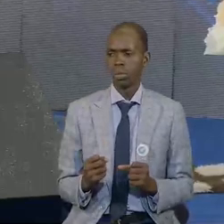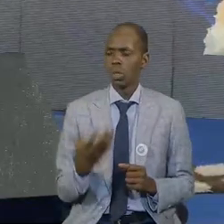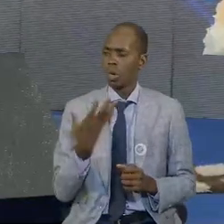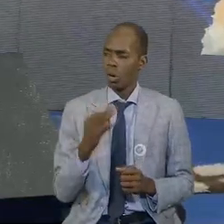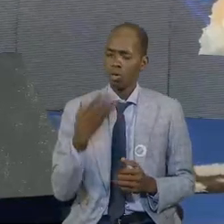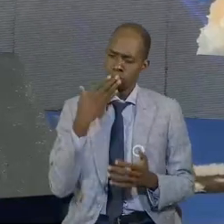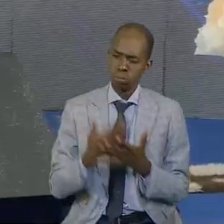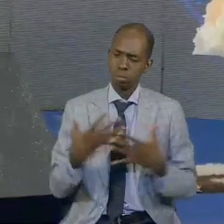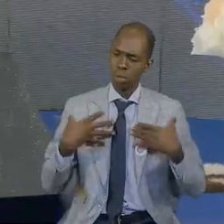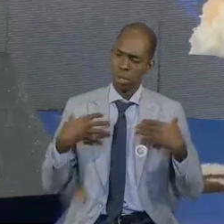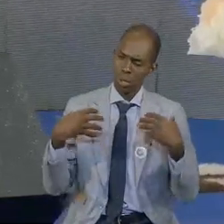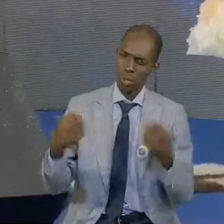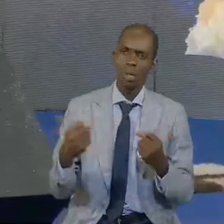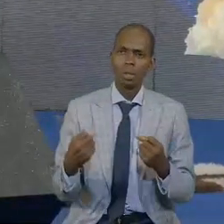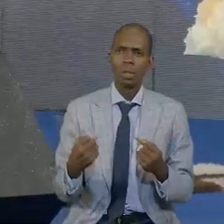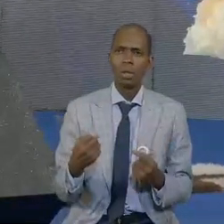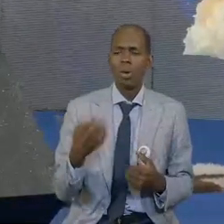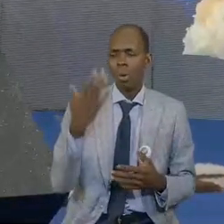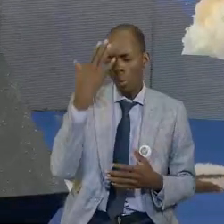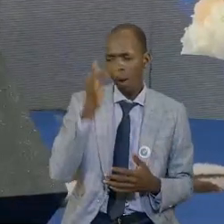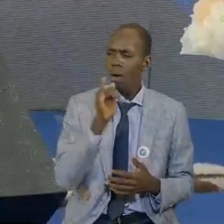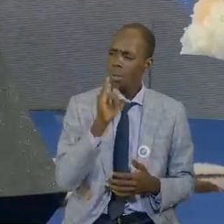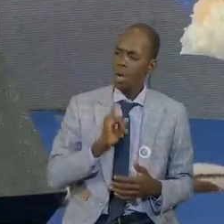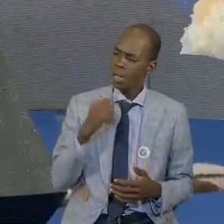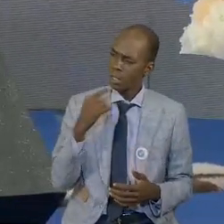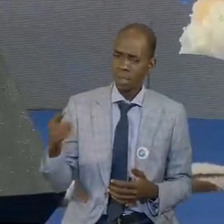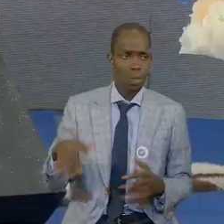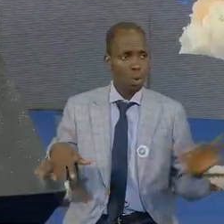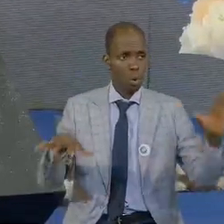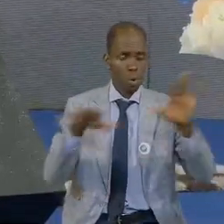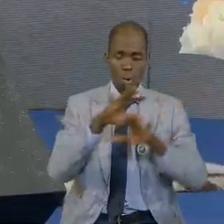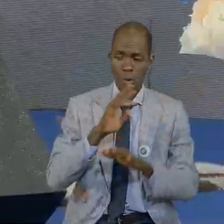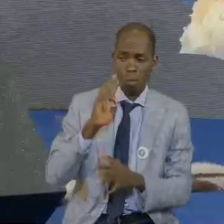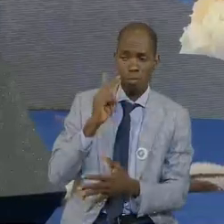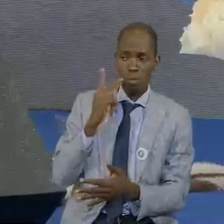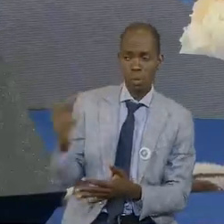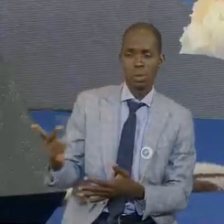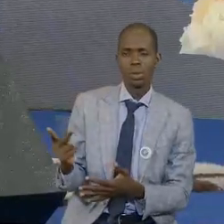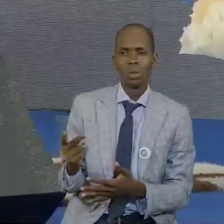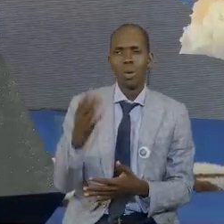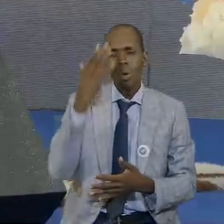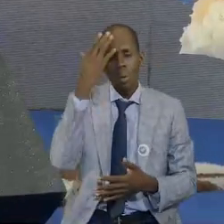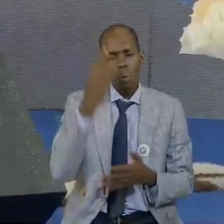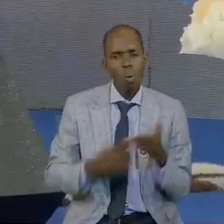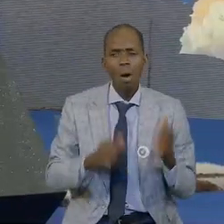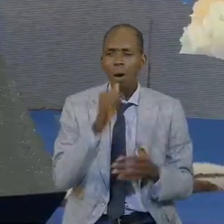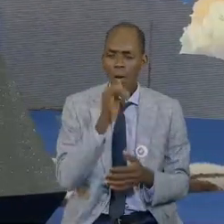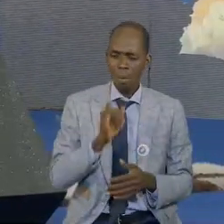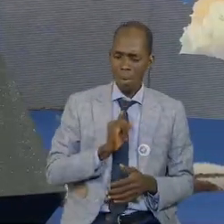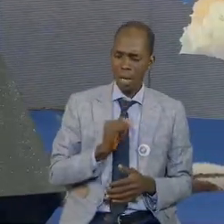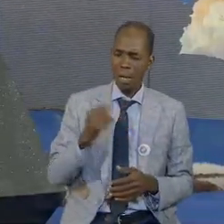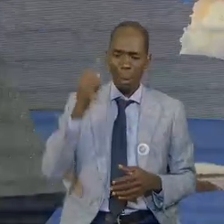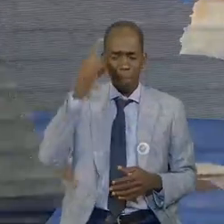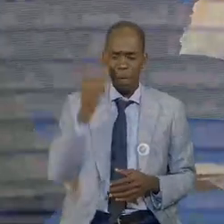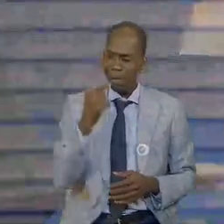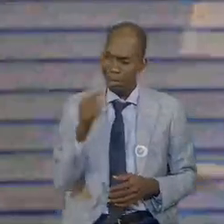What am I telling you? Qu'est-ce que je te dis? In the midst of all Israel, au milieu de tout Israël. What am I telling you? Qu'est-ce que je te dis? Today, as